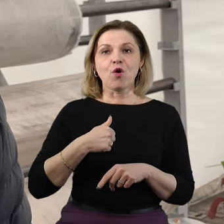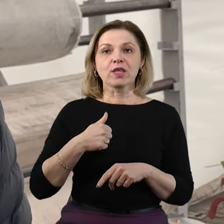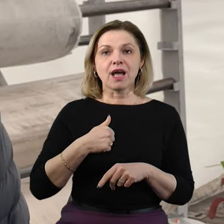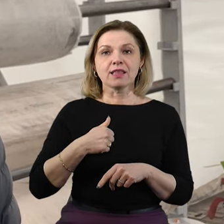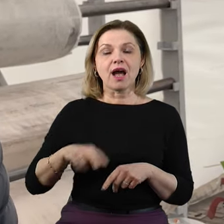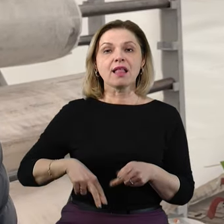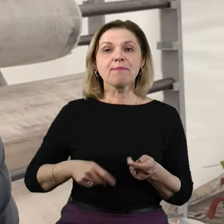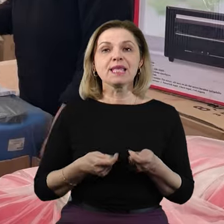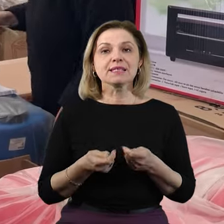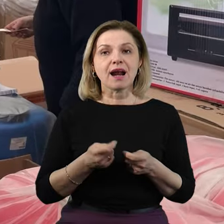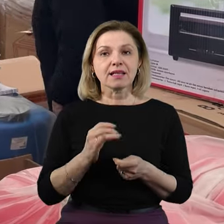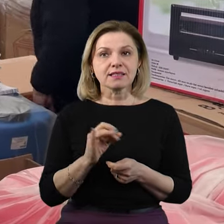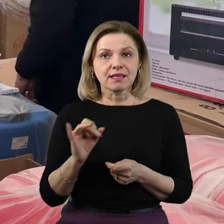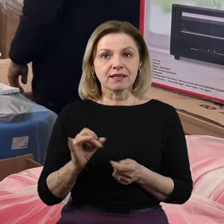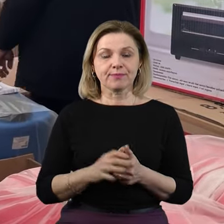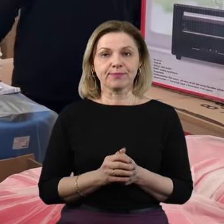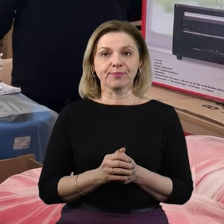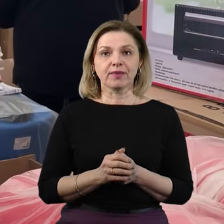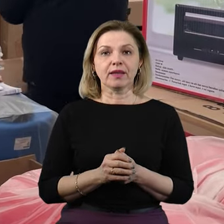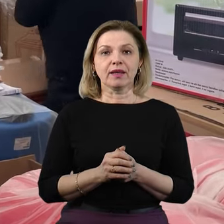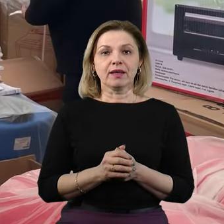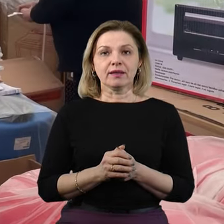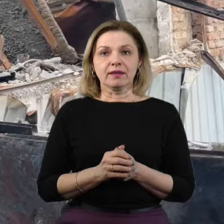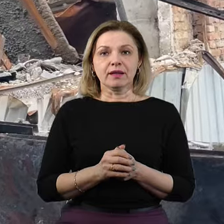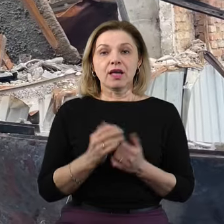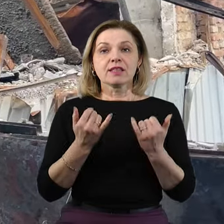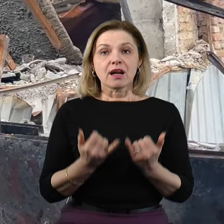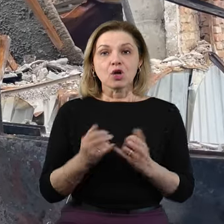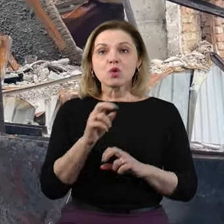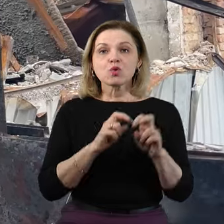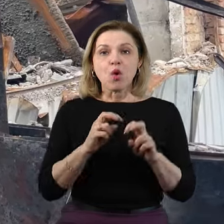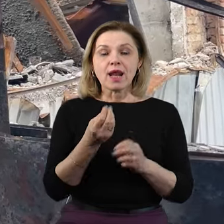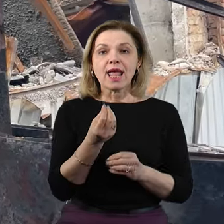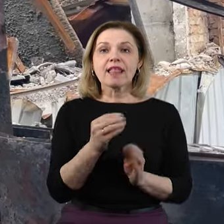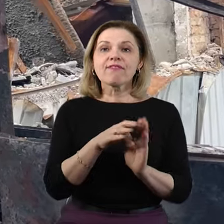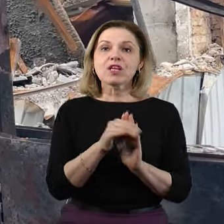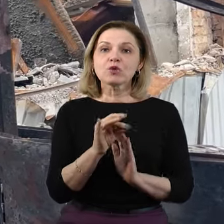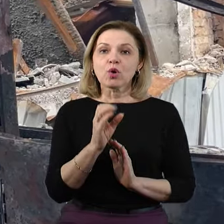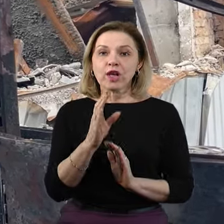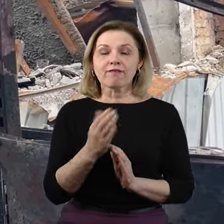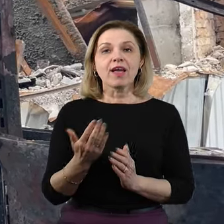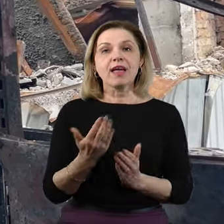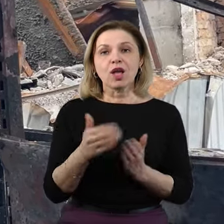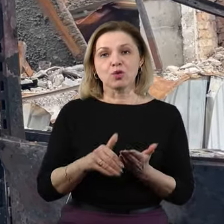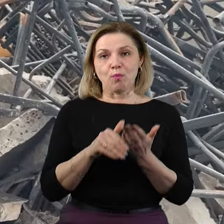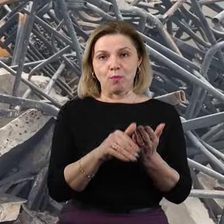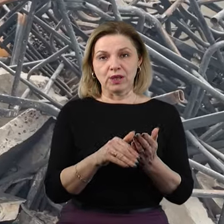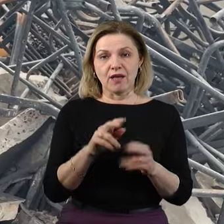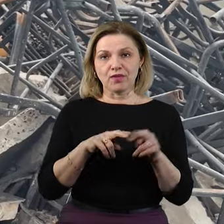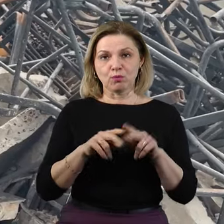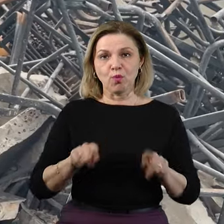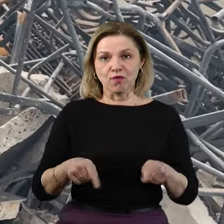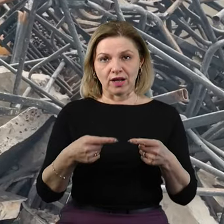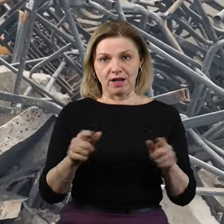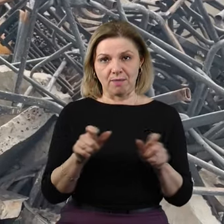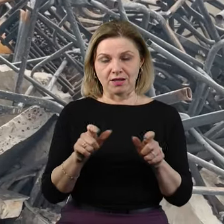воєнної адміністрації укрі наразі шукає інвесторів які допомогли б відбудувати магазин